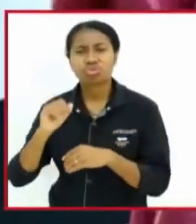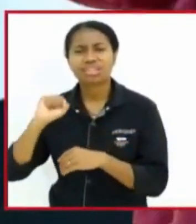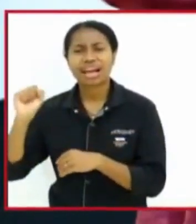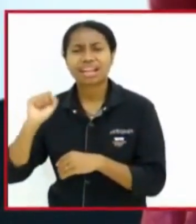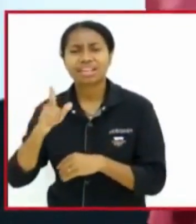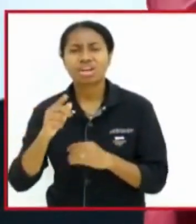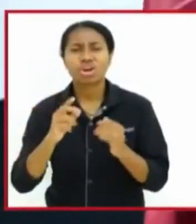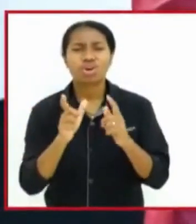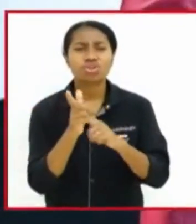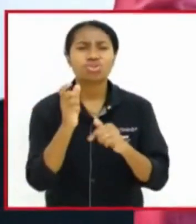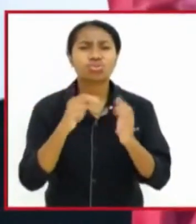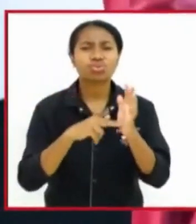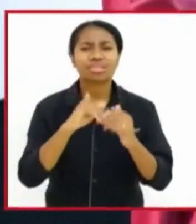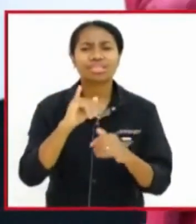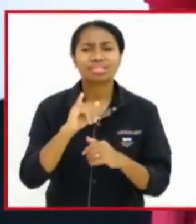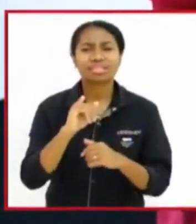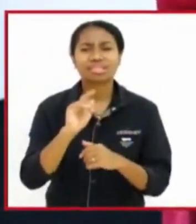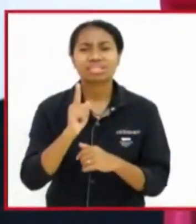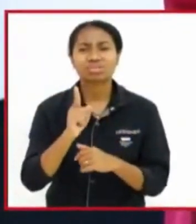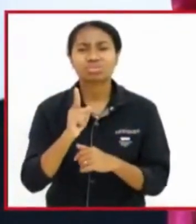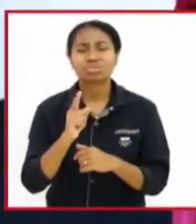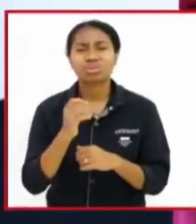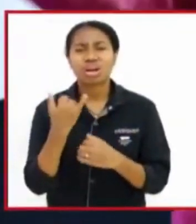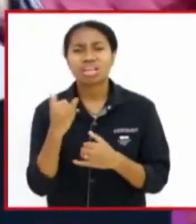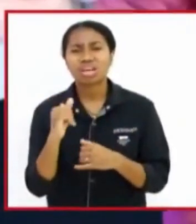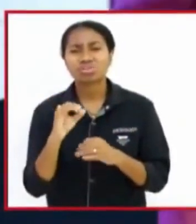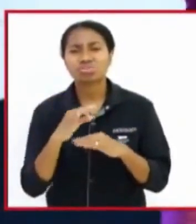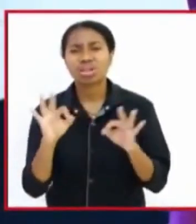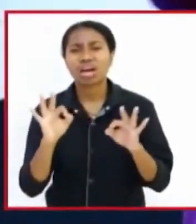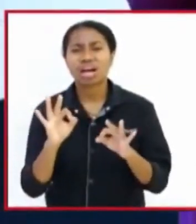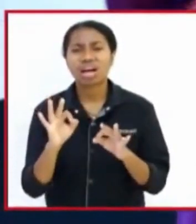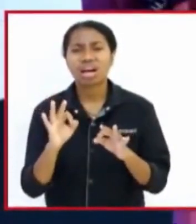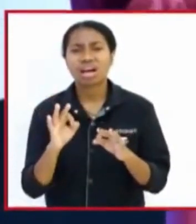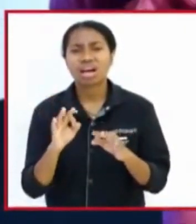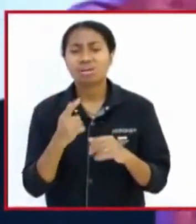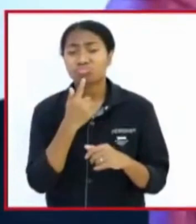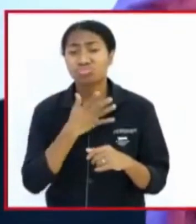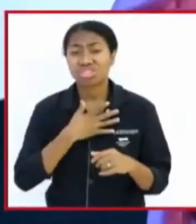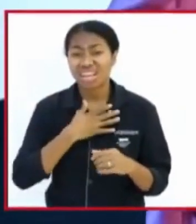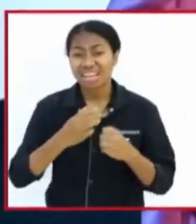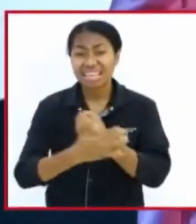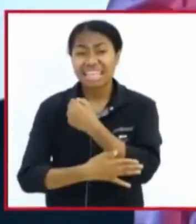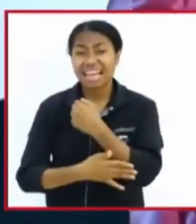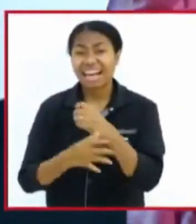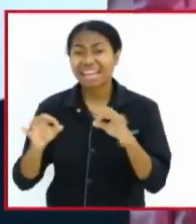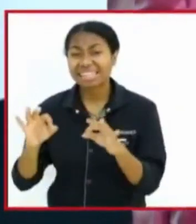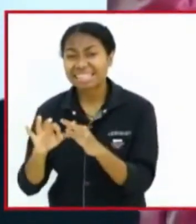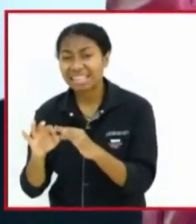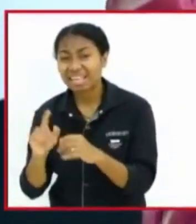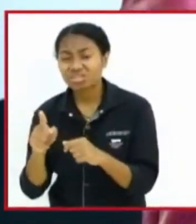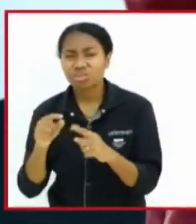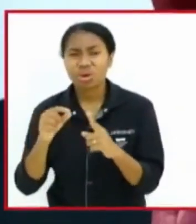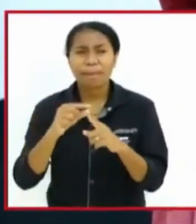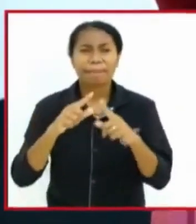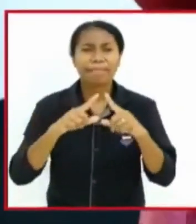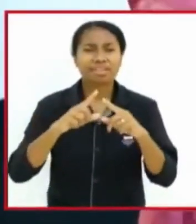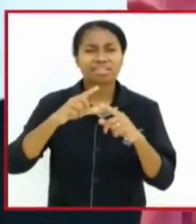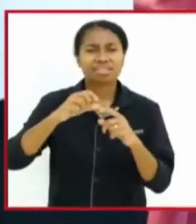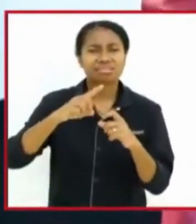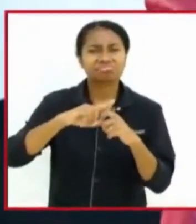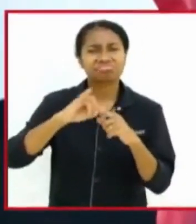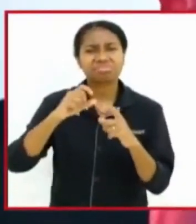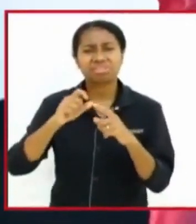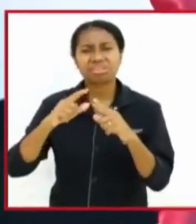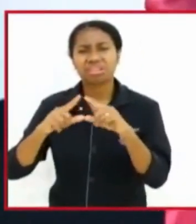Uni Soviet sekarang sudah tidak ada lagi kan sudah apa hancurkan menjadi negara-negara kecil itu ya kirgizstan apa stand-stand